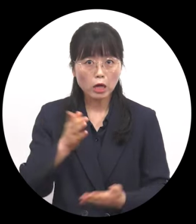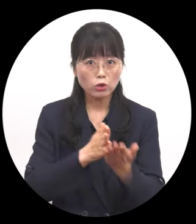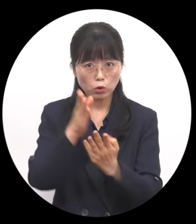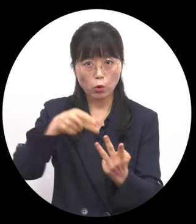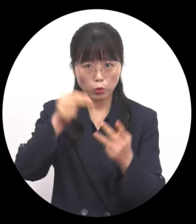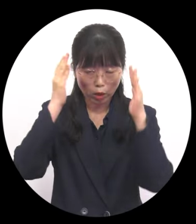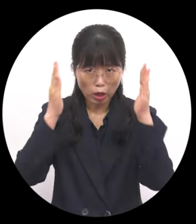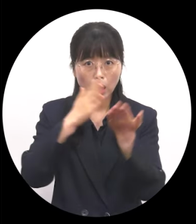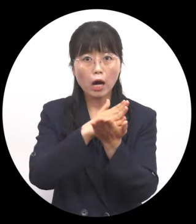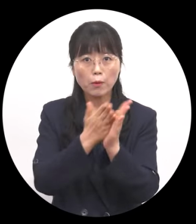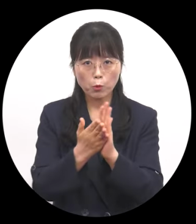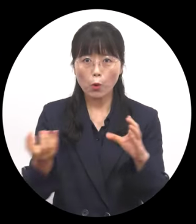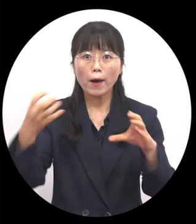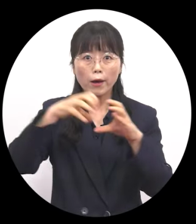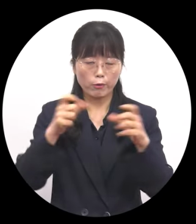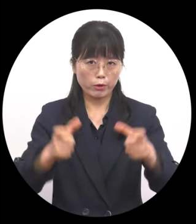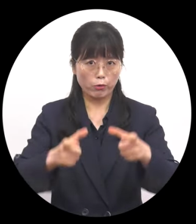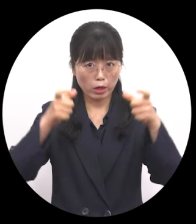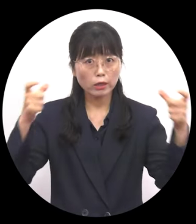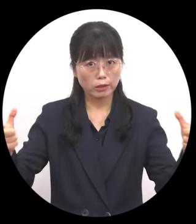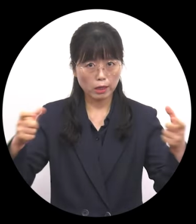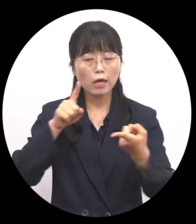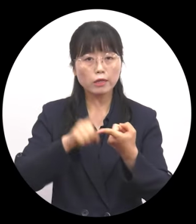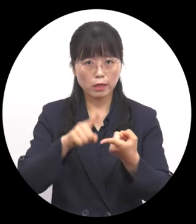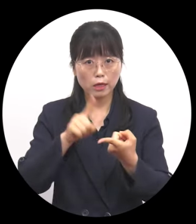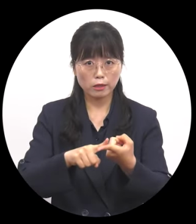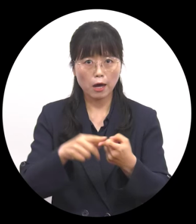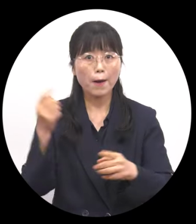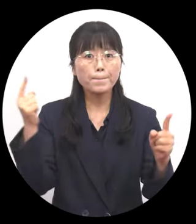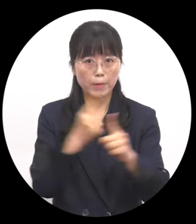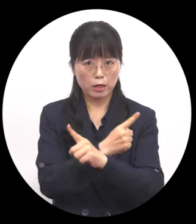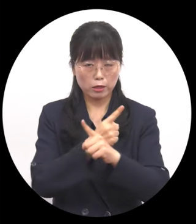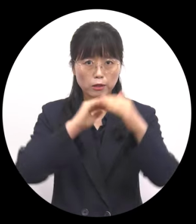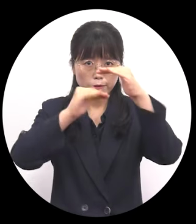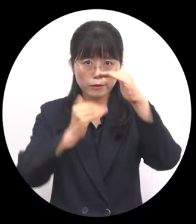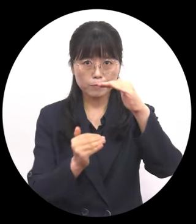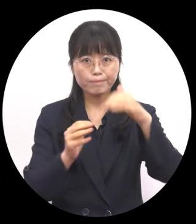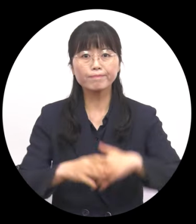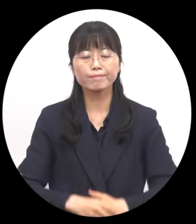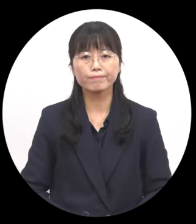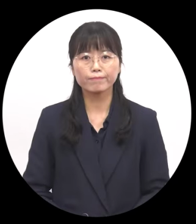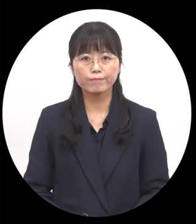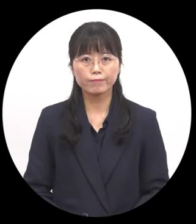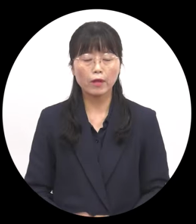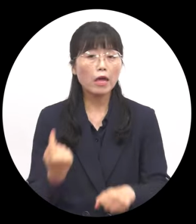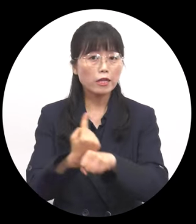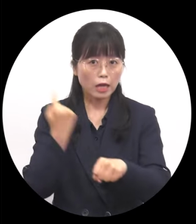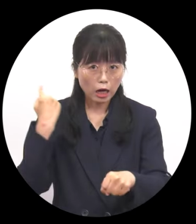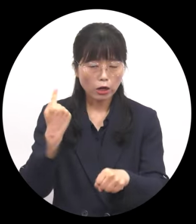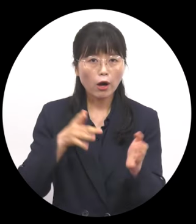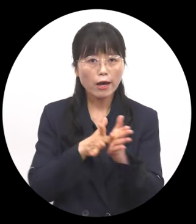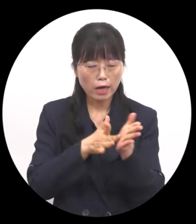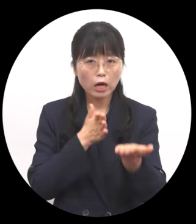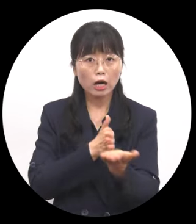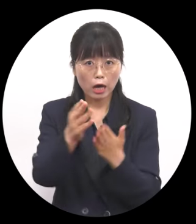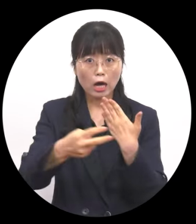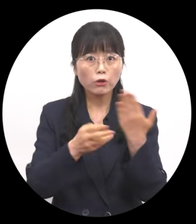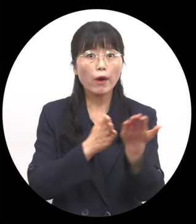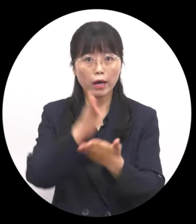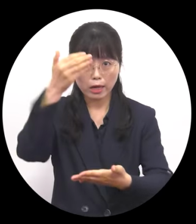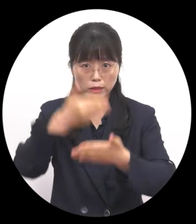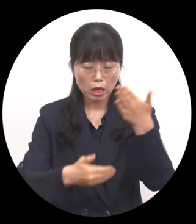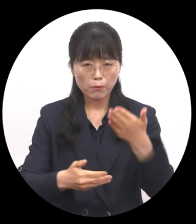진로 선택 과목의 반영이 확대된다는 점이 변경된 점입니다. 작년에는 약학과와